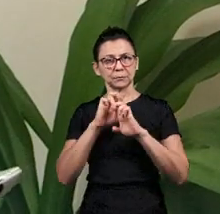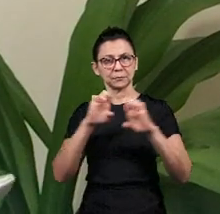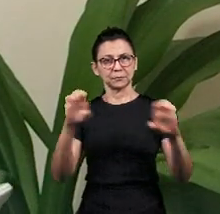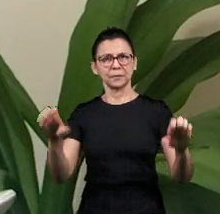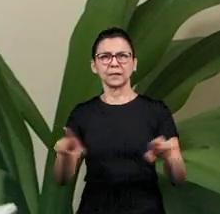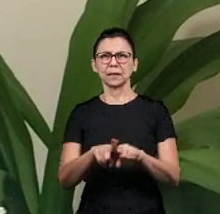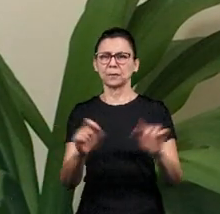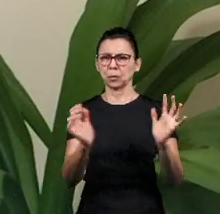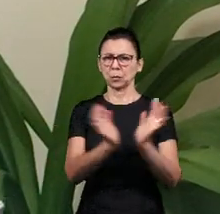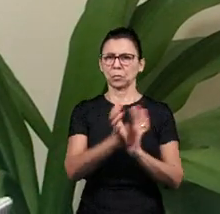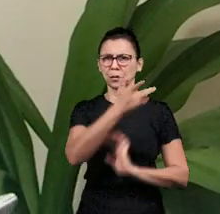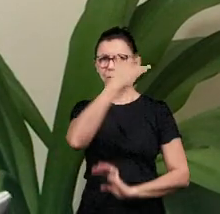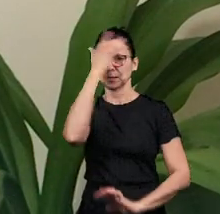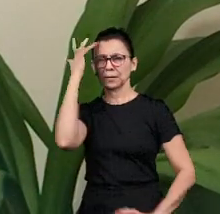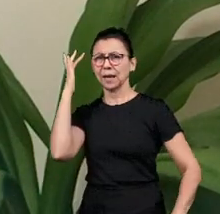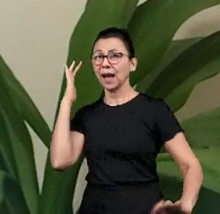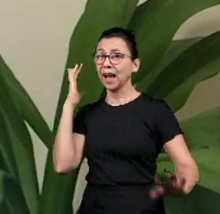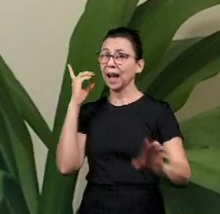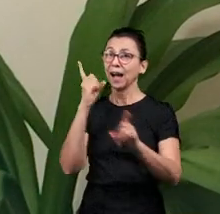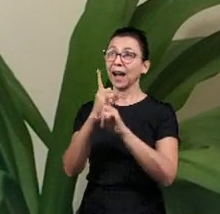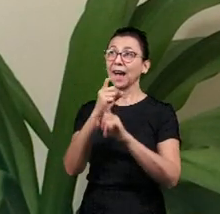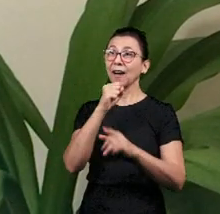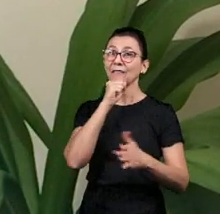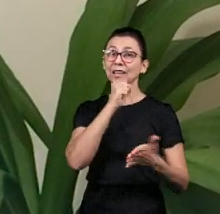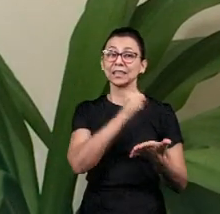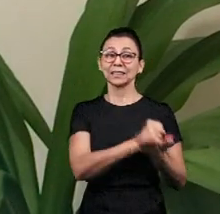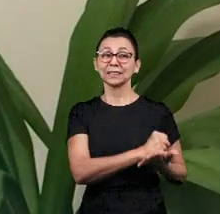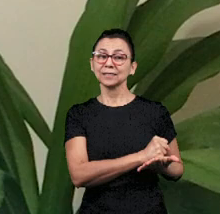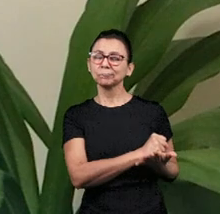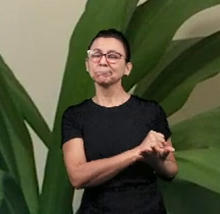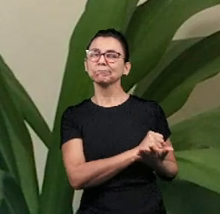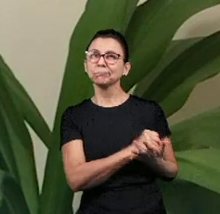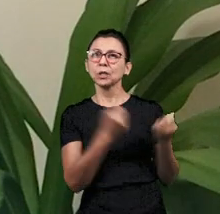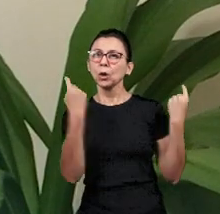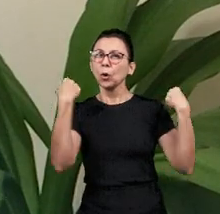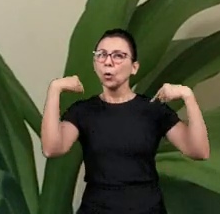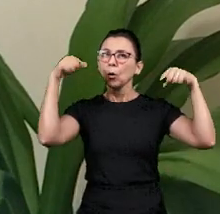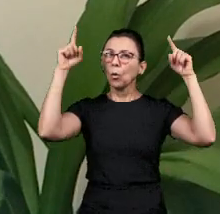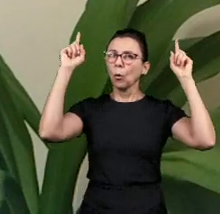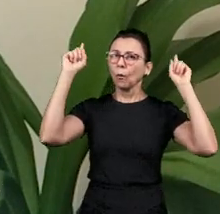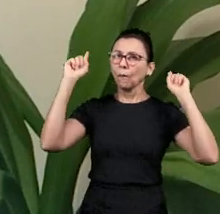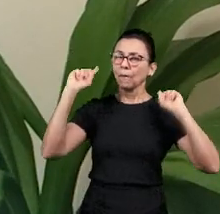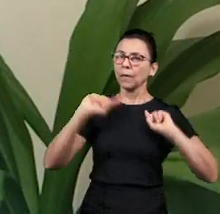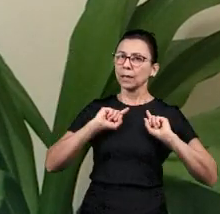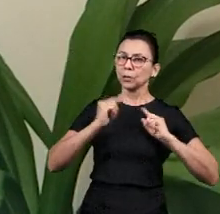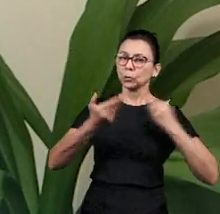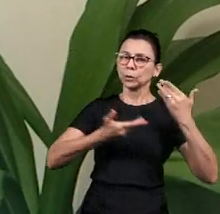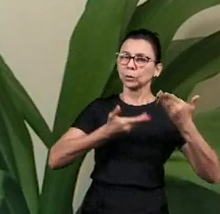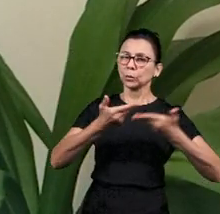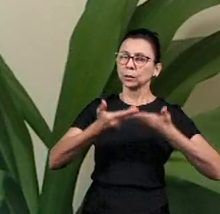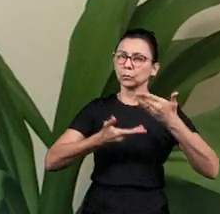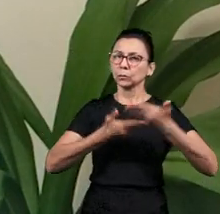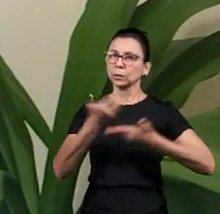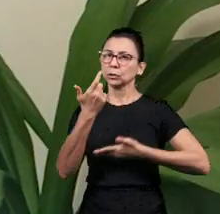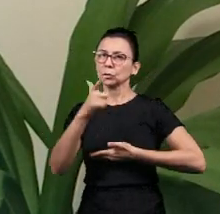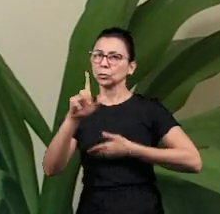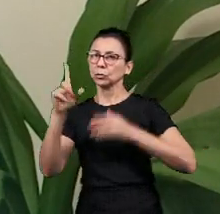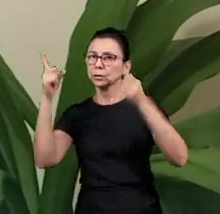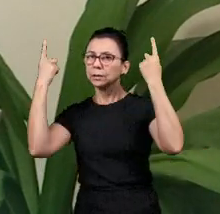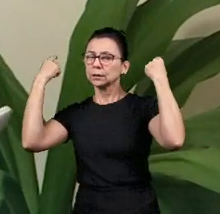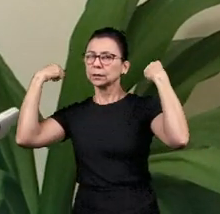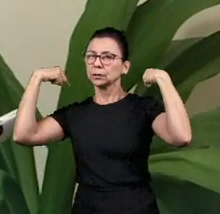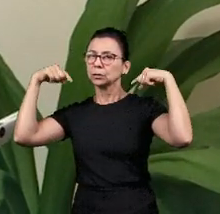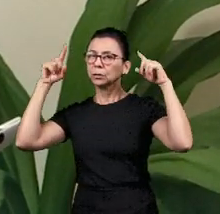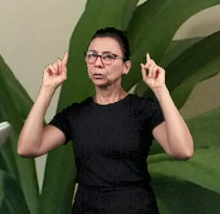de personnes qui ont découvert l'Ancien Testament que brebis génèrent des brebis. Ils ont cité Cantique des